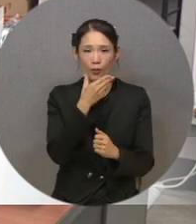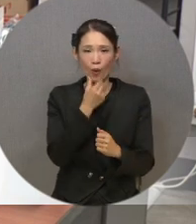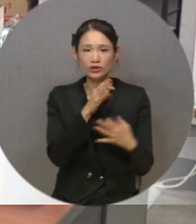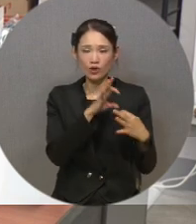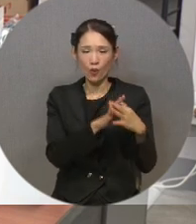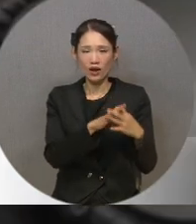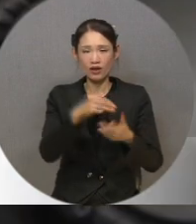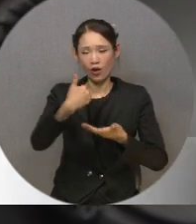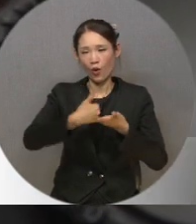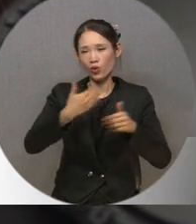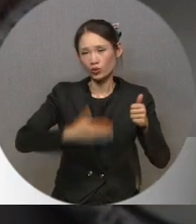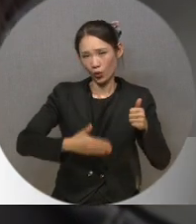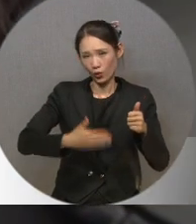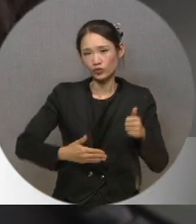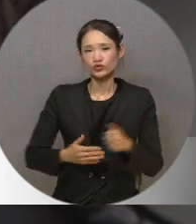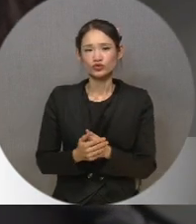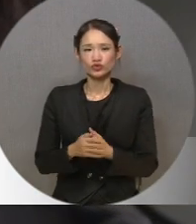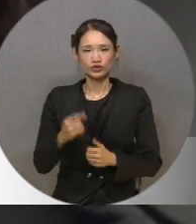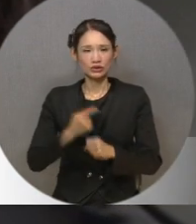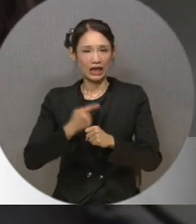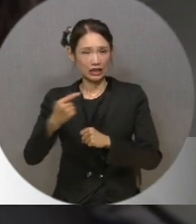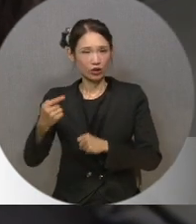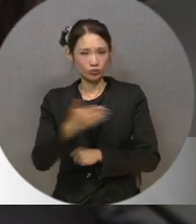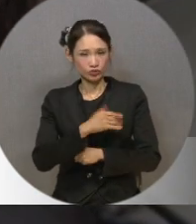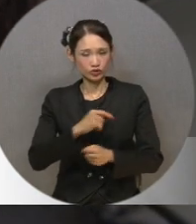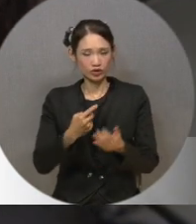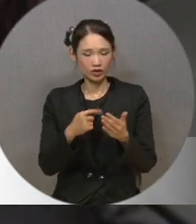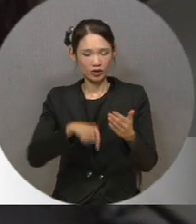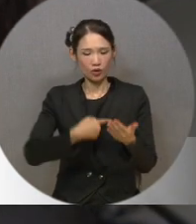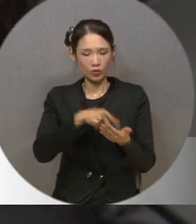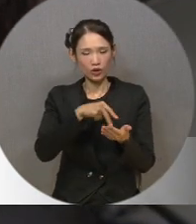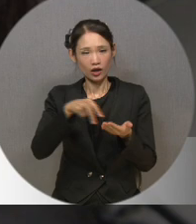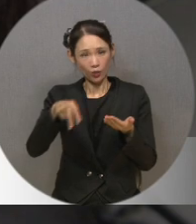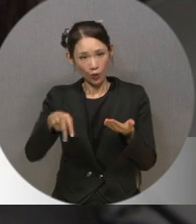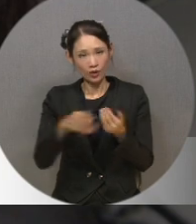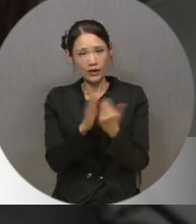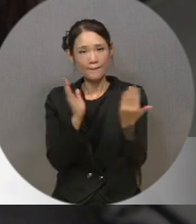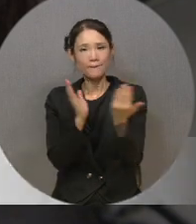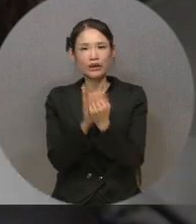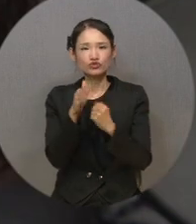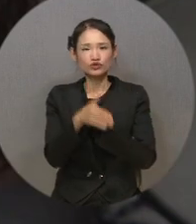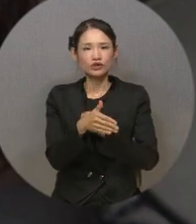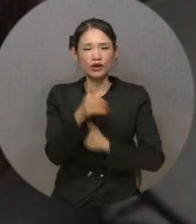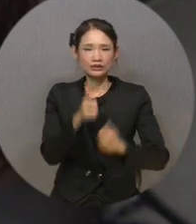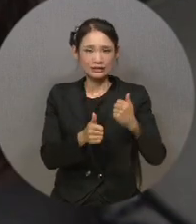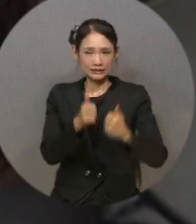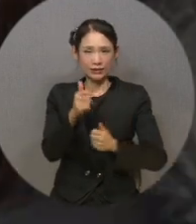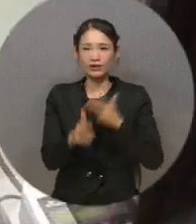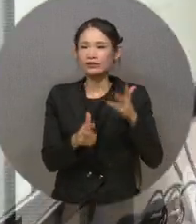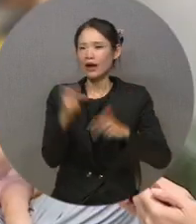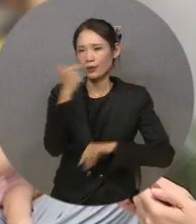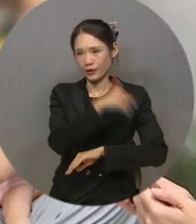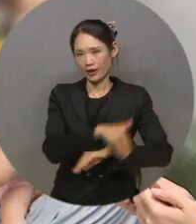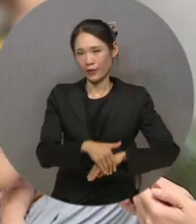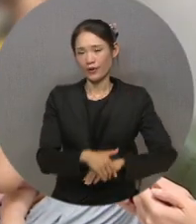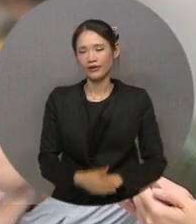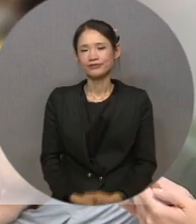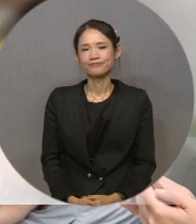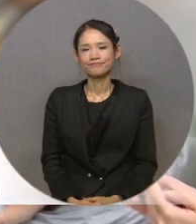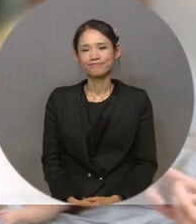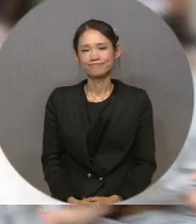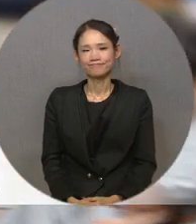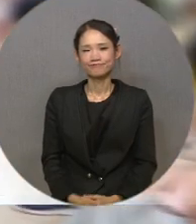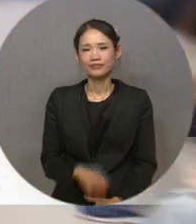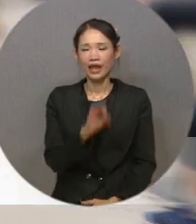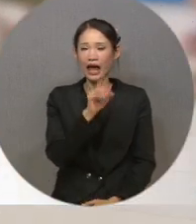등을 파악해 내년부터 탈고립, 은둔 맞춤형 지원 시범 사업을 실시할 계획입니다.